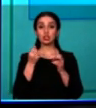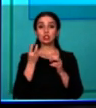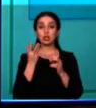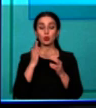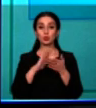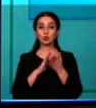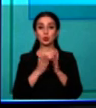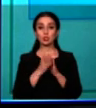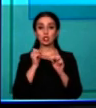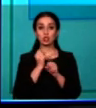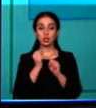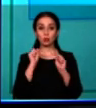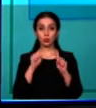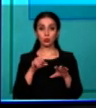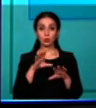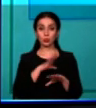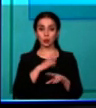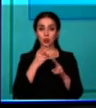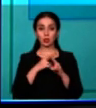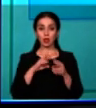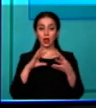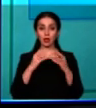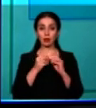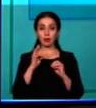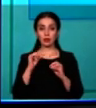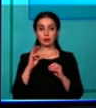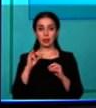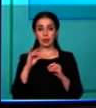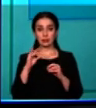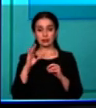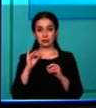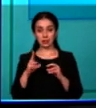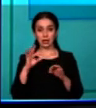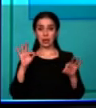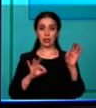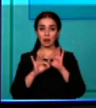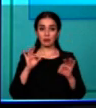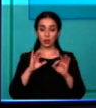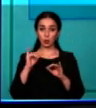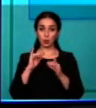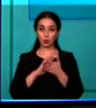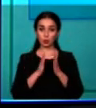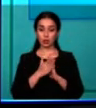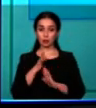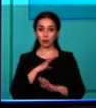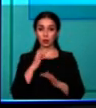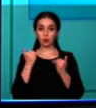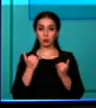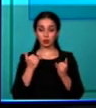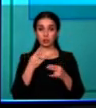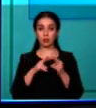эди? Демак, усулларимиз аналитик усул бор эди, график усуллари бор эди ва